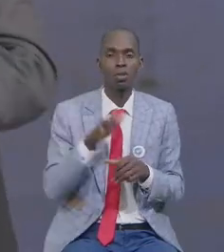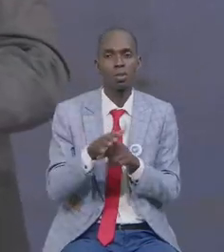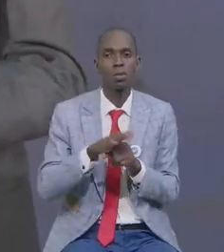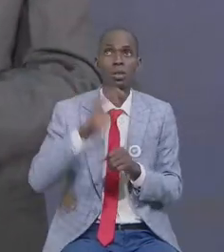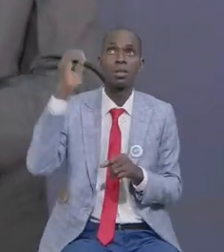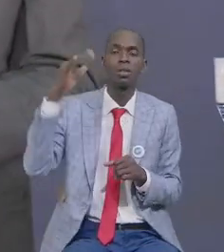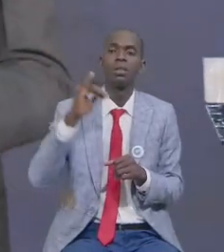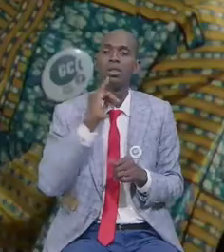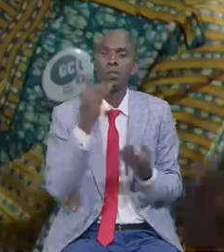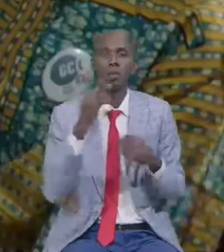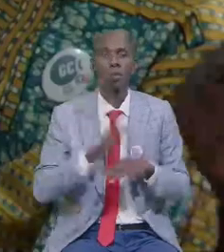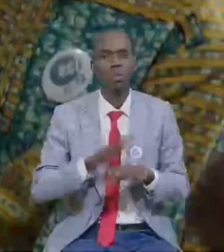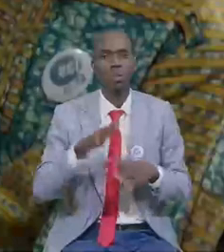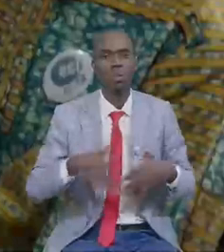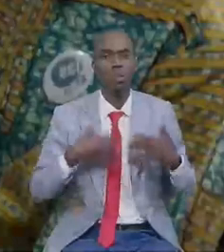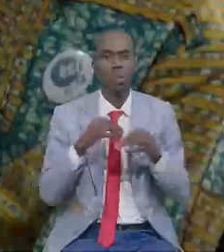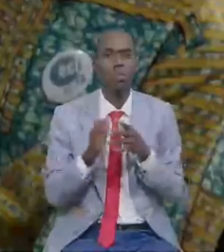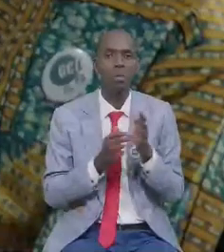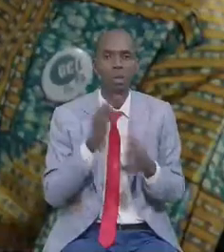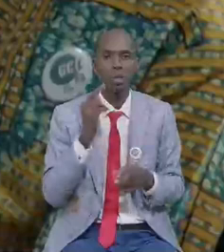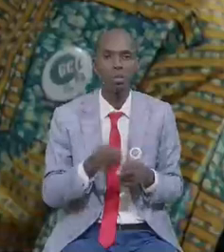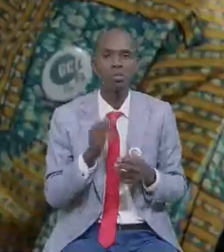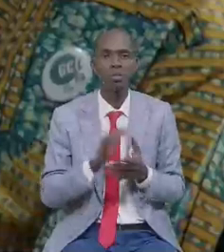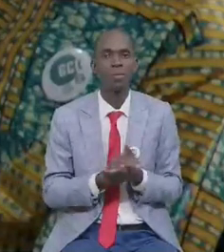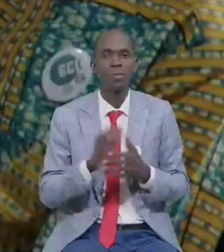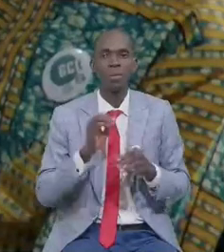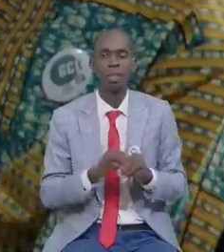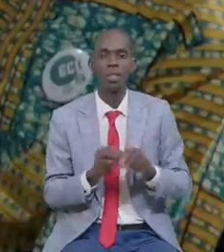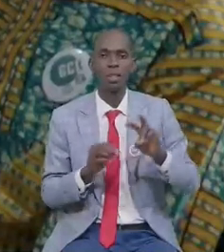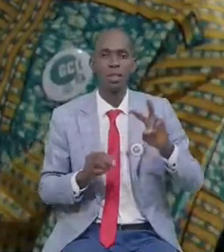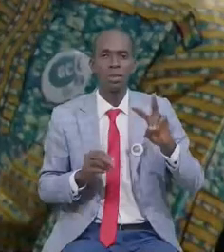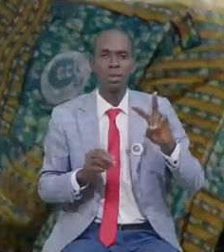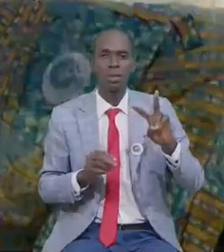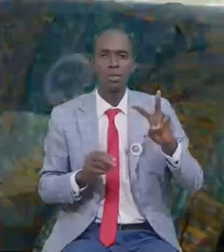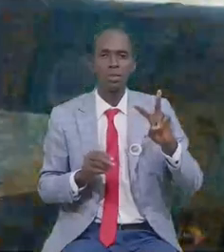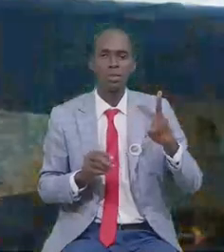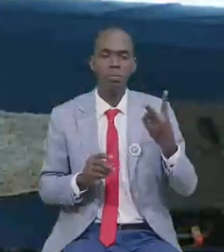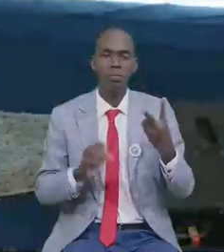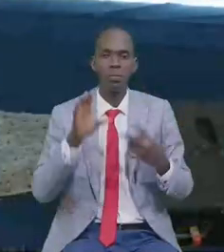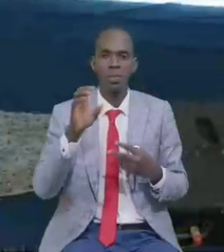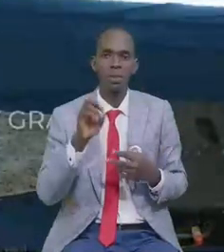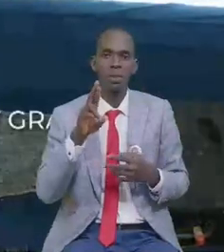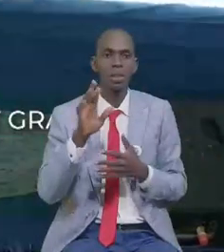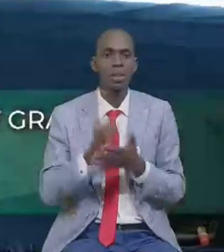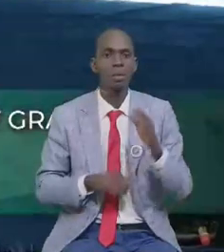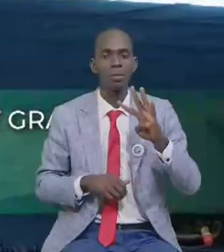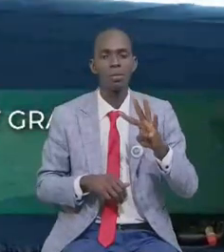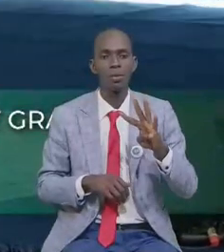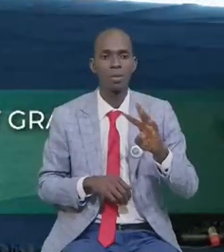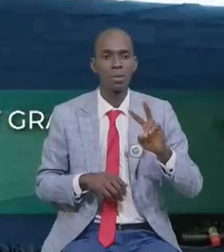vient sur ta vie au nom de Jésus. En 2 Corinthiens 4.